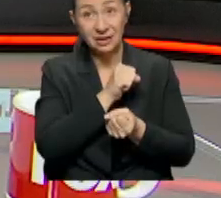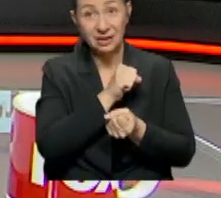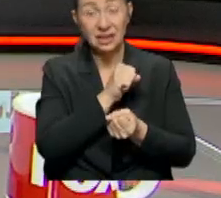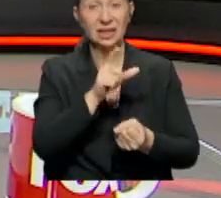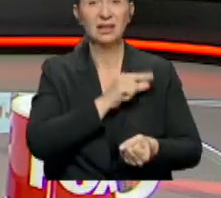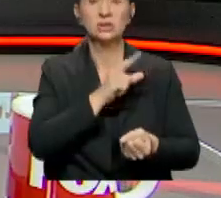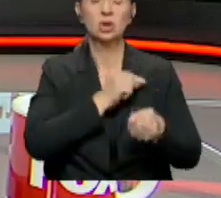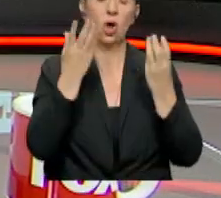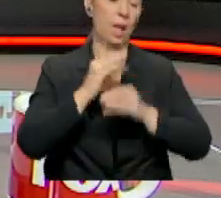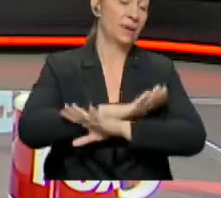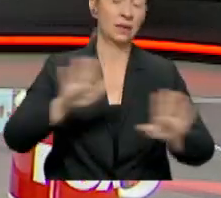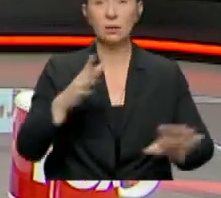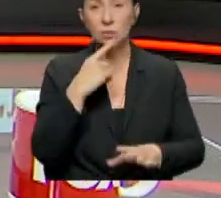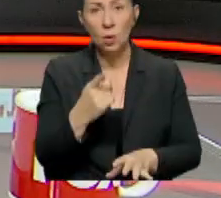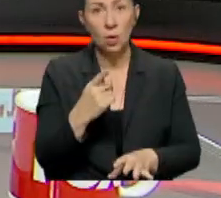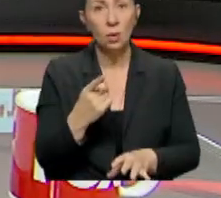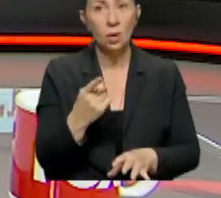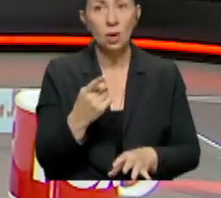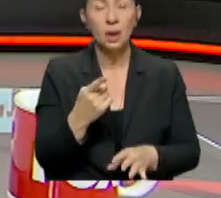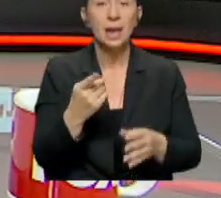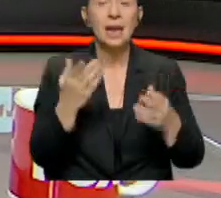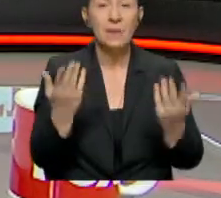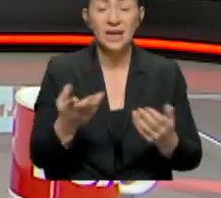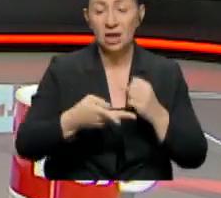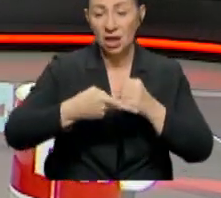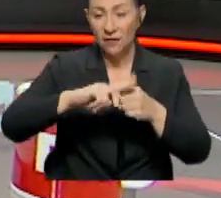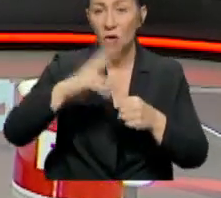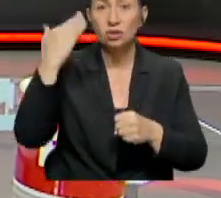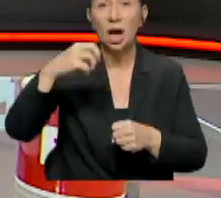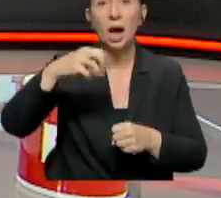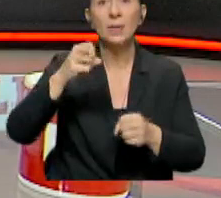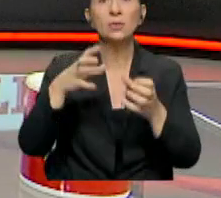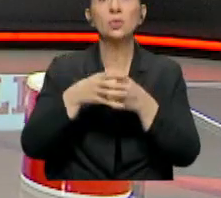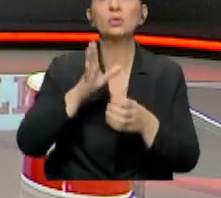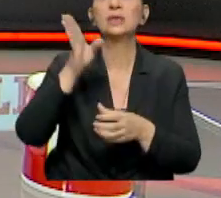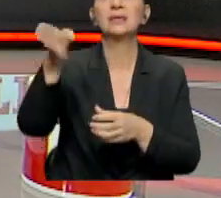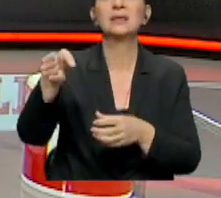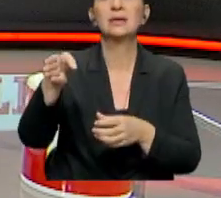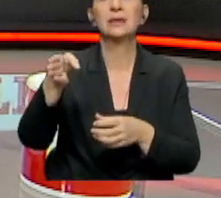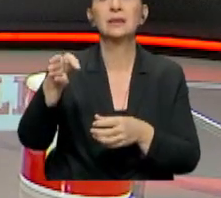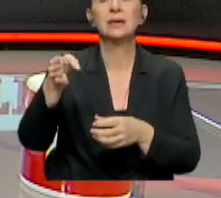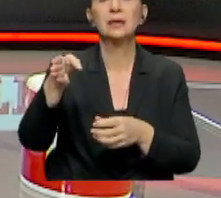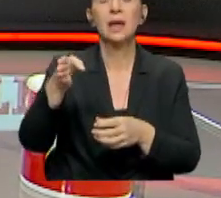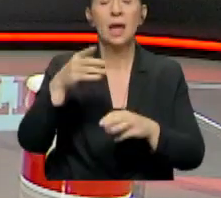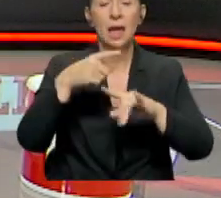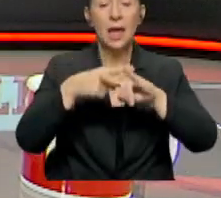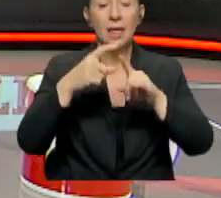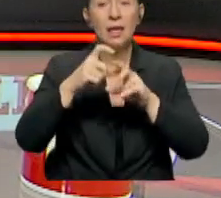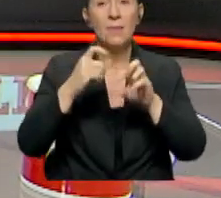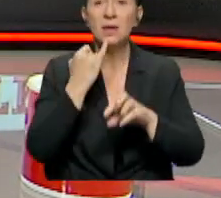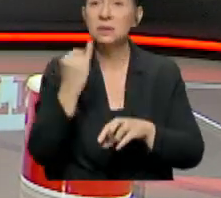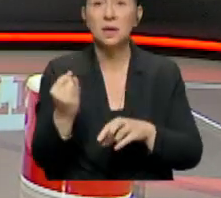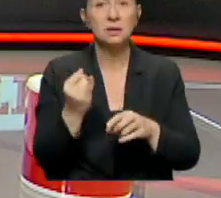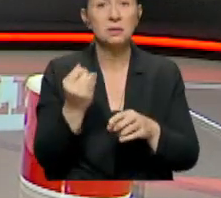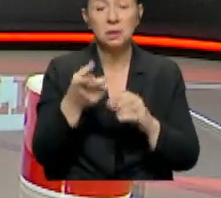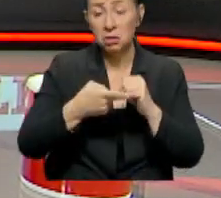temsilcisi olamazlar diyor peki 2 hafta önce Ak Parti grubu gitti hdp'lileri ziyaret